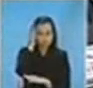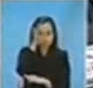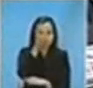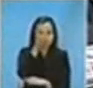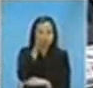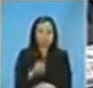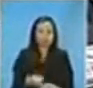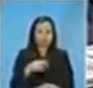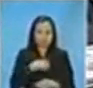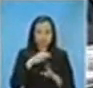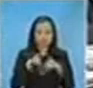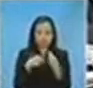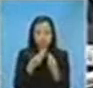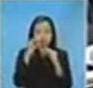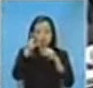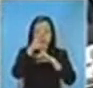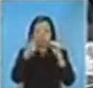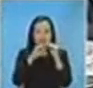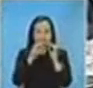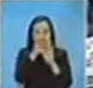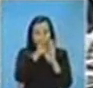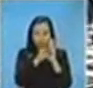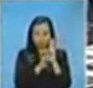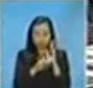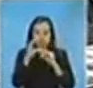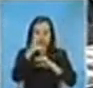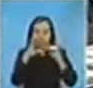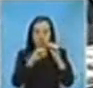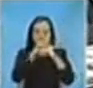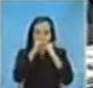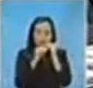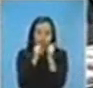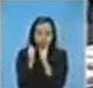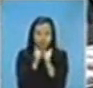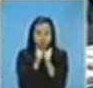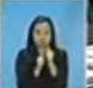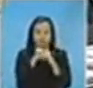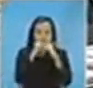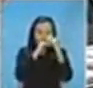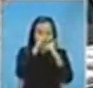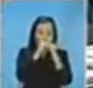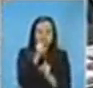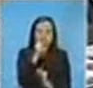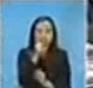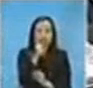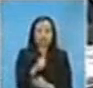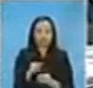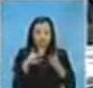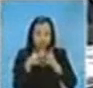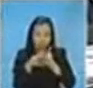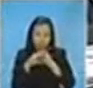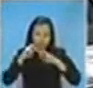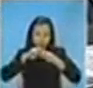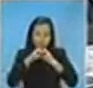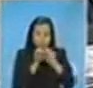ดิฉันอยากเห็นนโยบายและโครงการที่ดีๆได้เกิดขึ้นโดยไม่มีปัญหาอุปสรรคคณะรัฐมนต